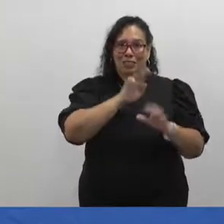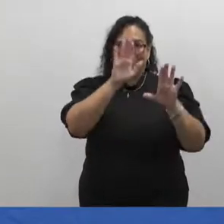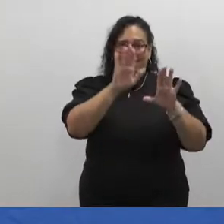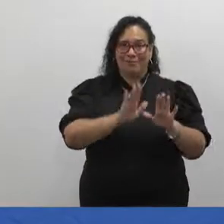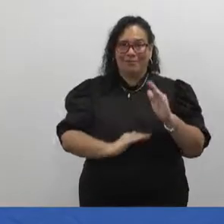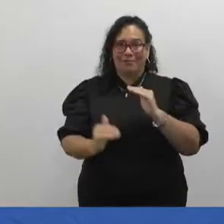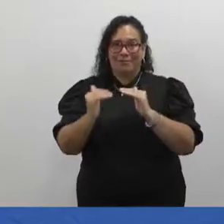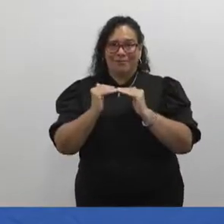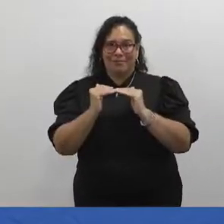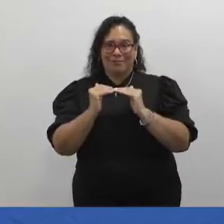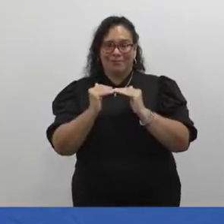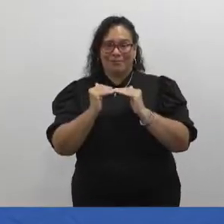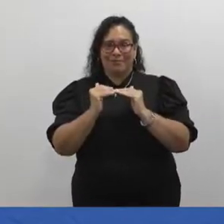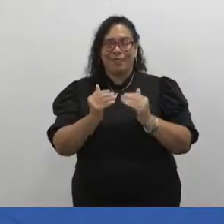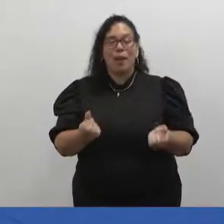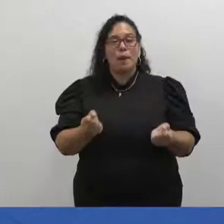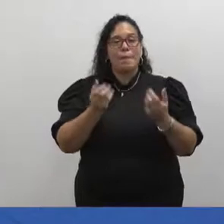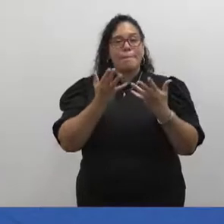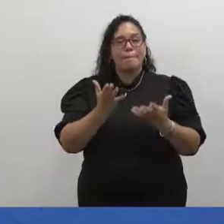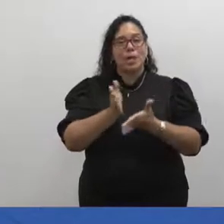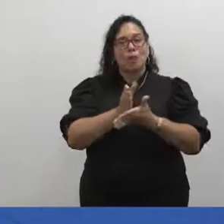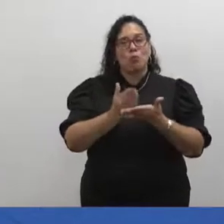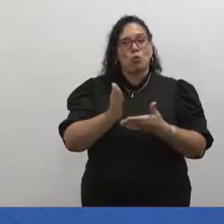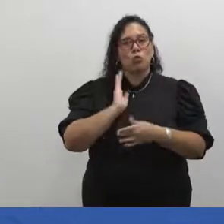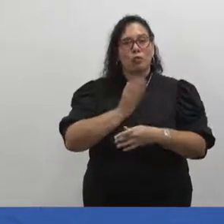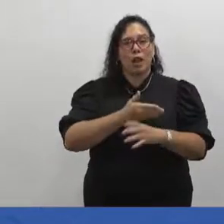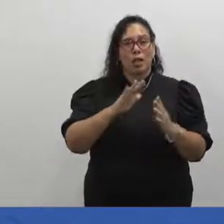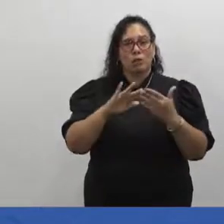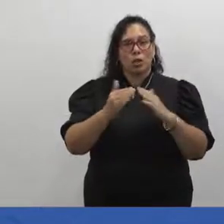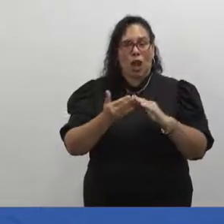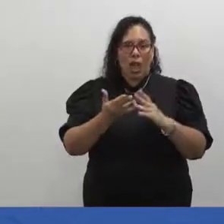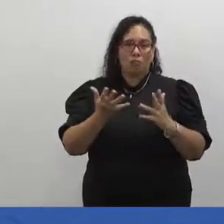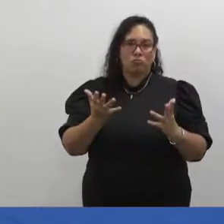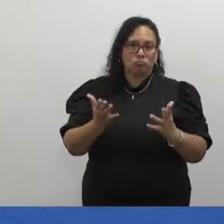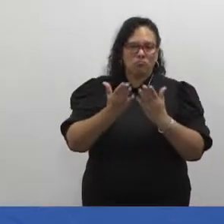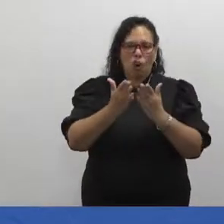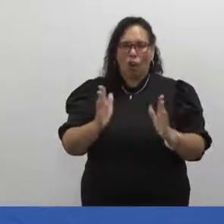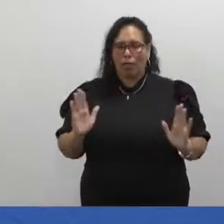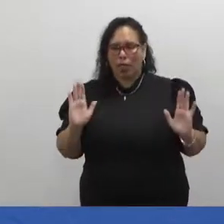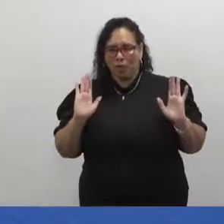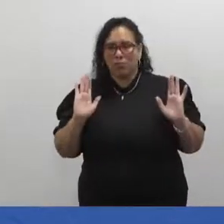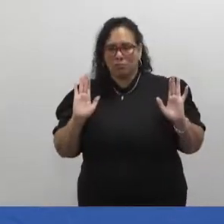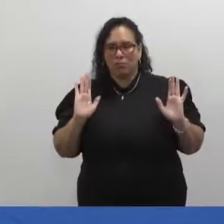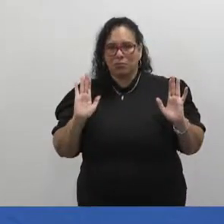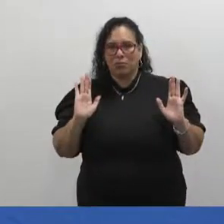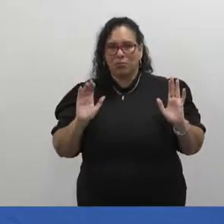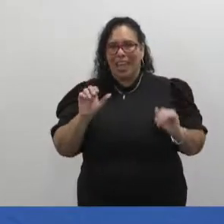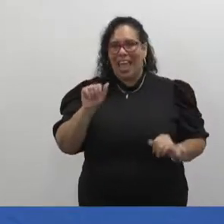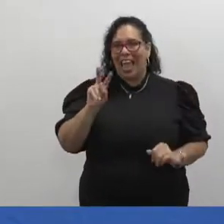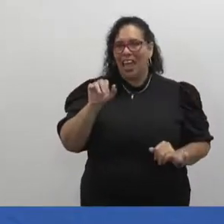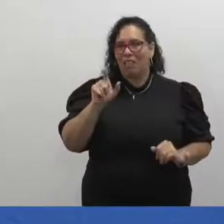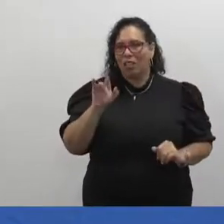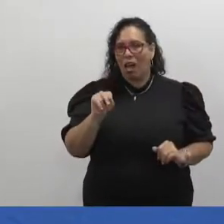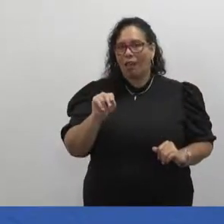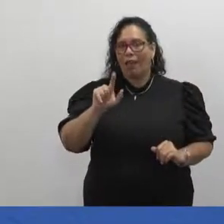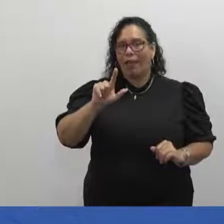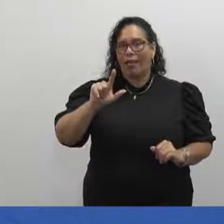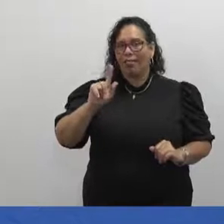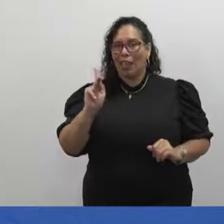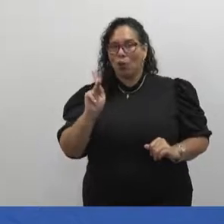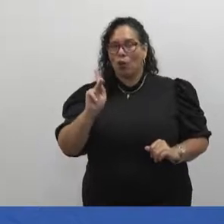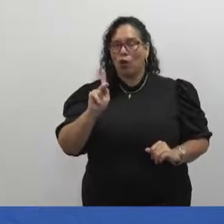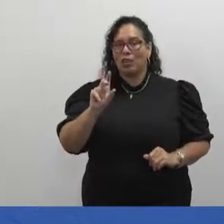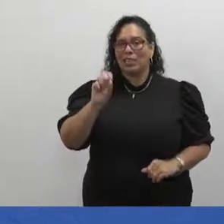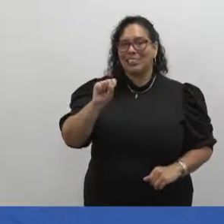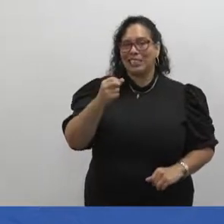nó cứ chỉ cái ca nghe đại dương chạm bách trời thưa đậm bay chỉ ca chùm rồi nhau miền sao mà phiêu không ca